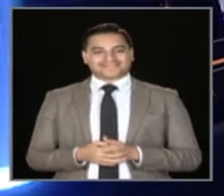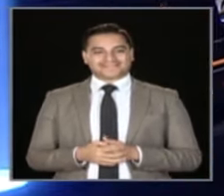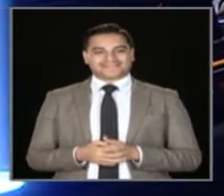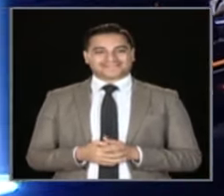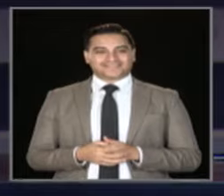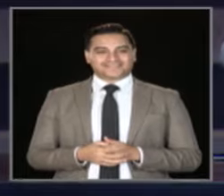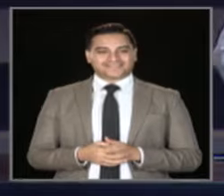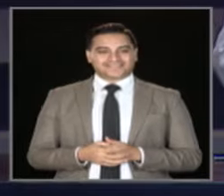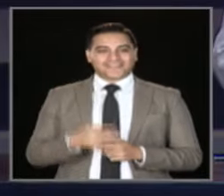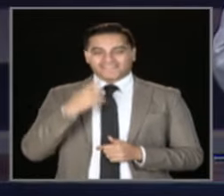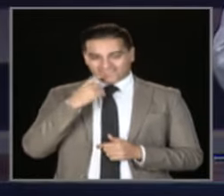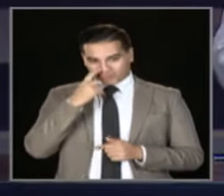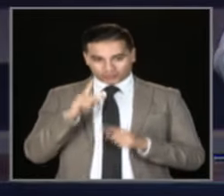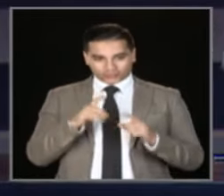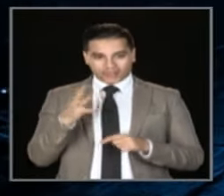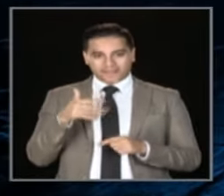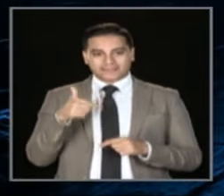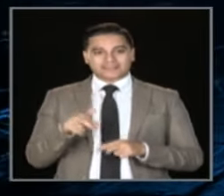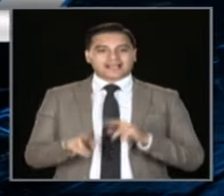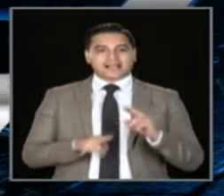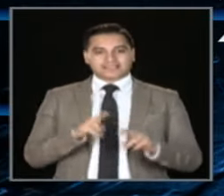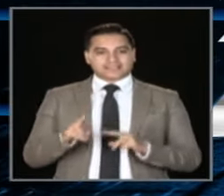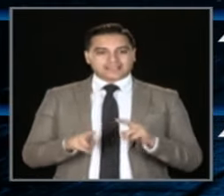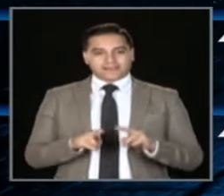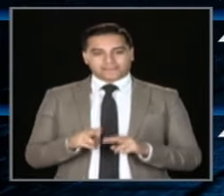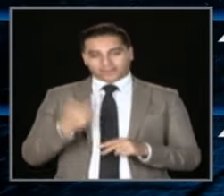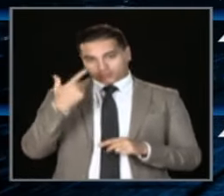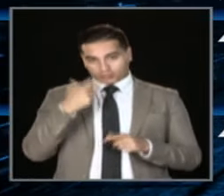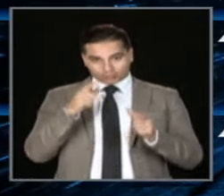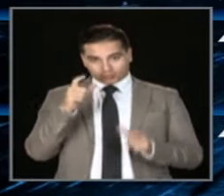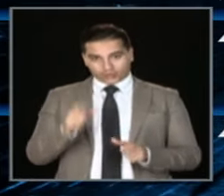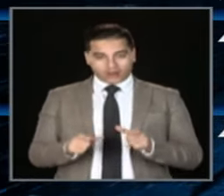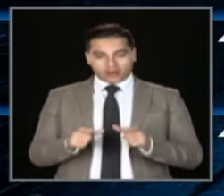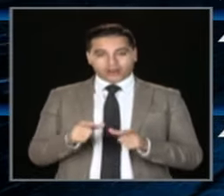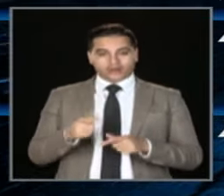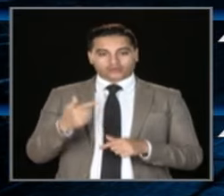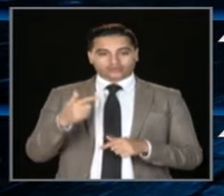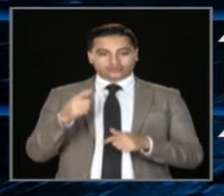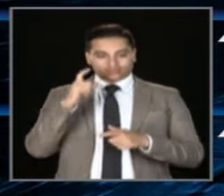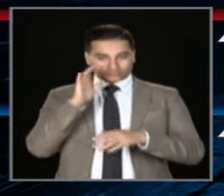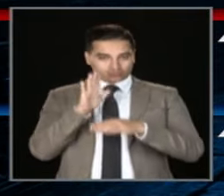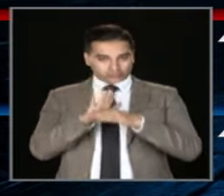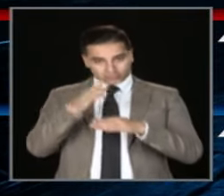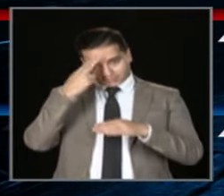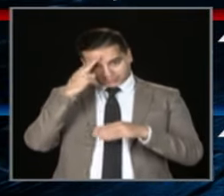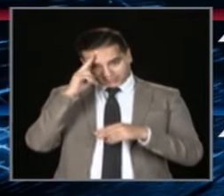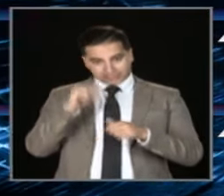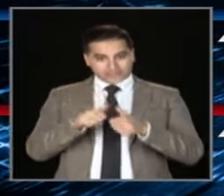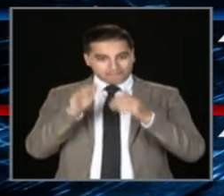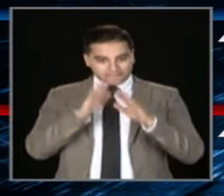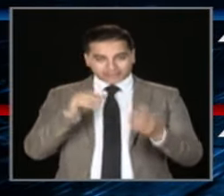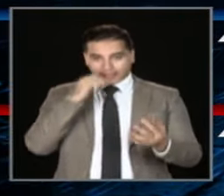الفنون فقره الفنون ست اسئله صوره وشخصيه سينما ومسرح اغاني وموسيقى لوحات ومعالم